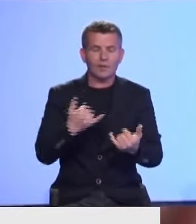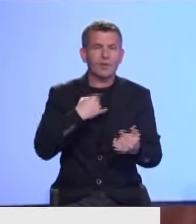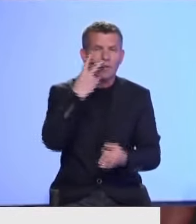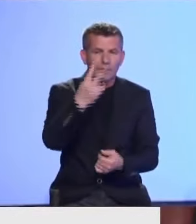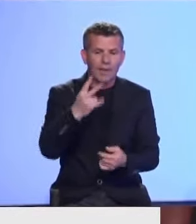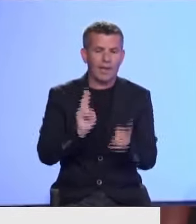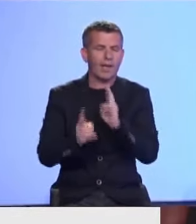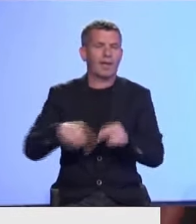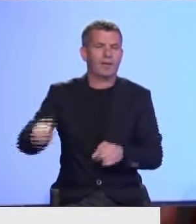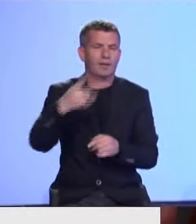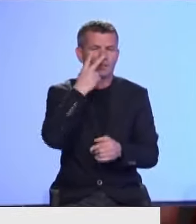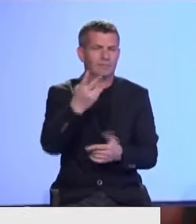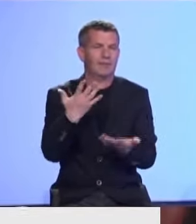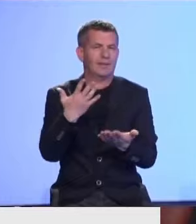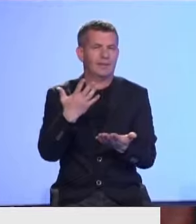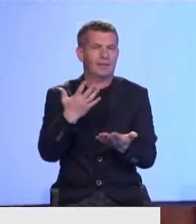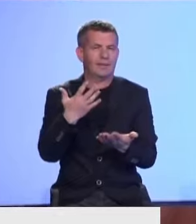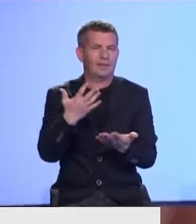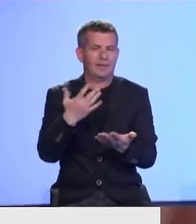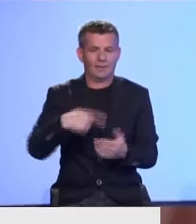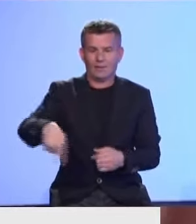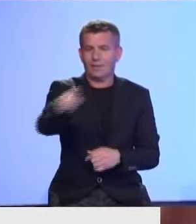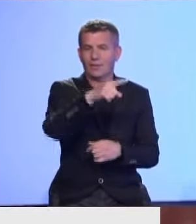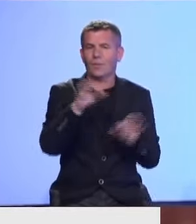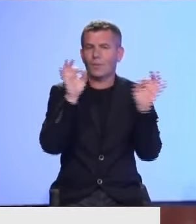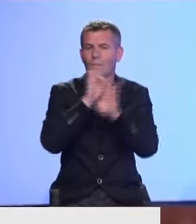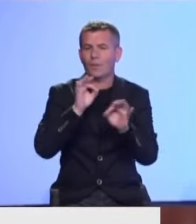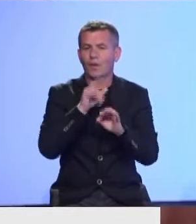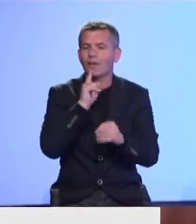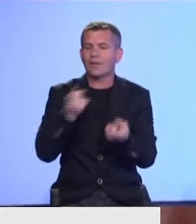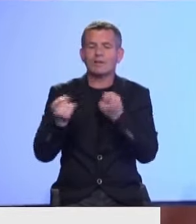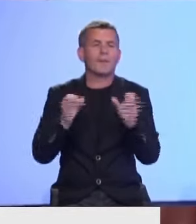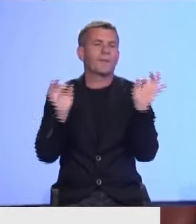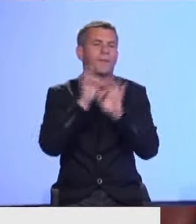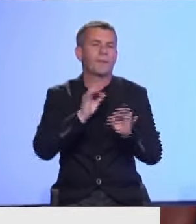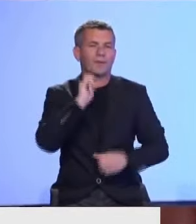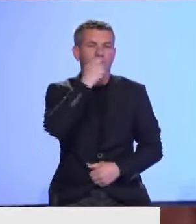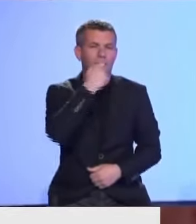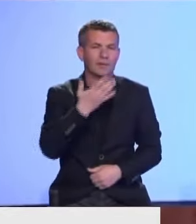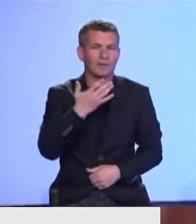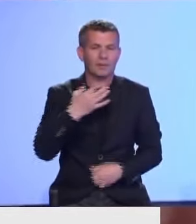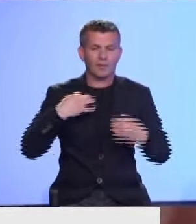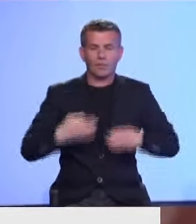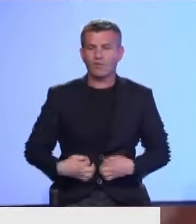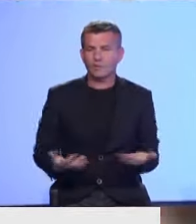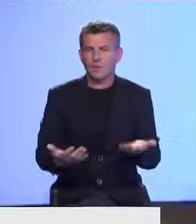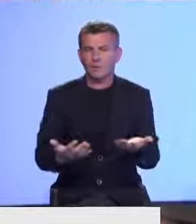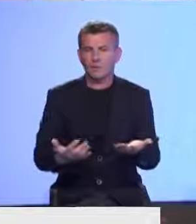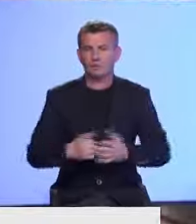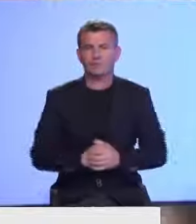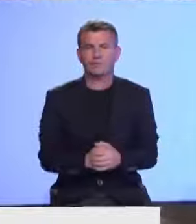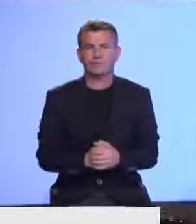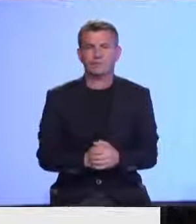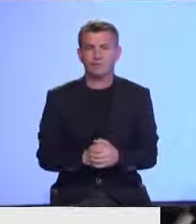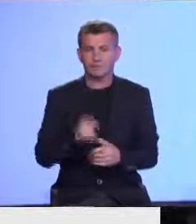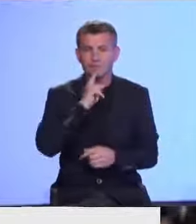që që trajton një rasët, jena të e po që ju asë ngacmim seksual nuk thoni, zotini profesor më njëna. Për t'i